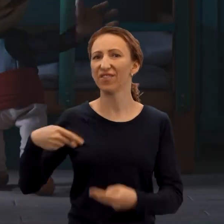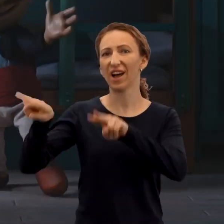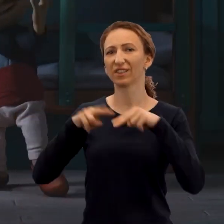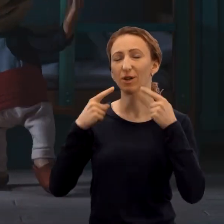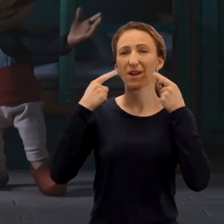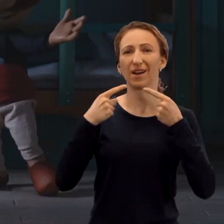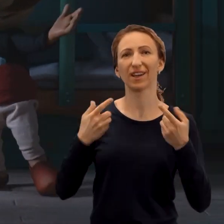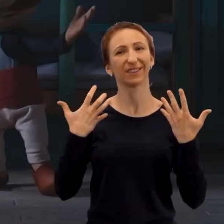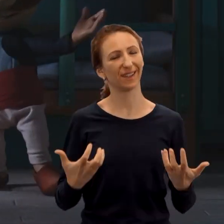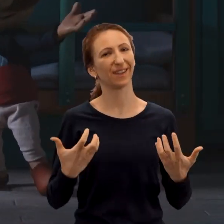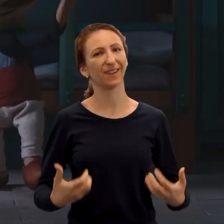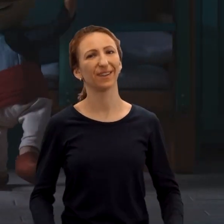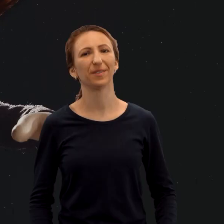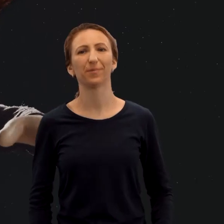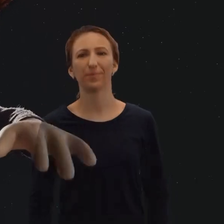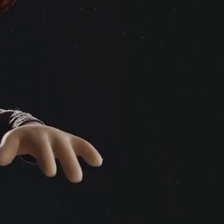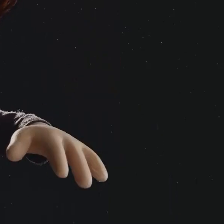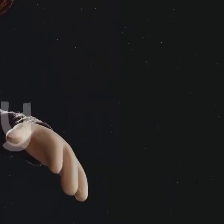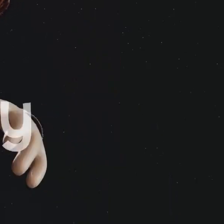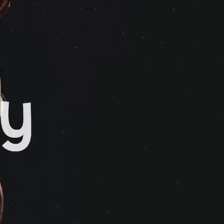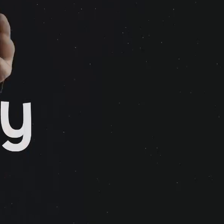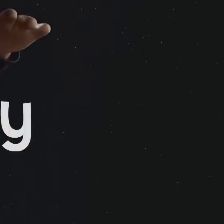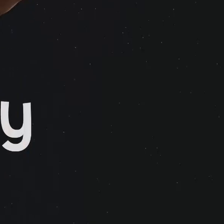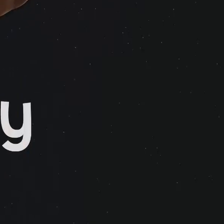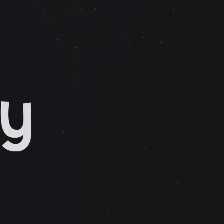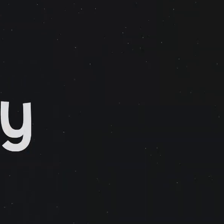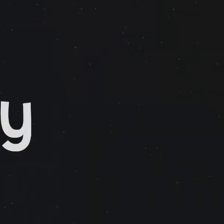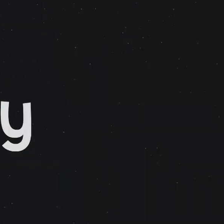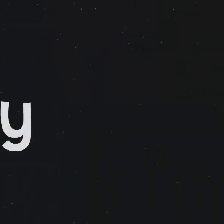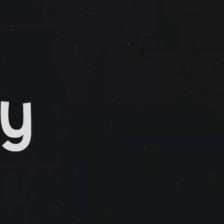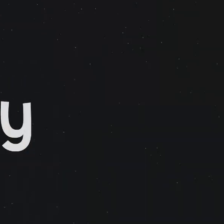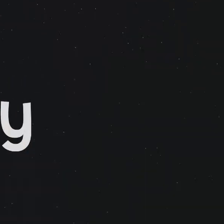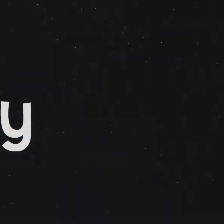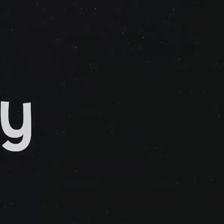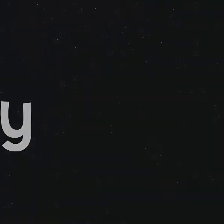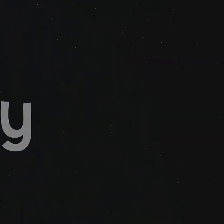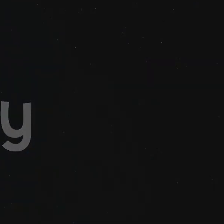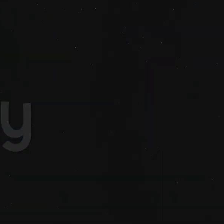tej Choć raz Wrócić do niej zechce każde z was